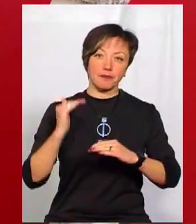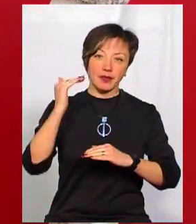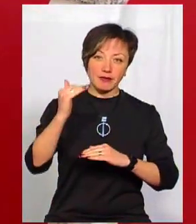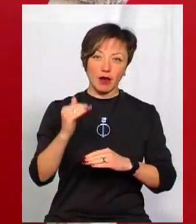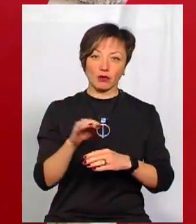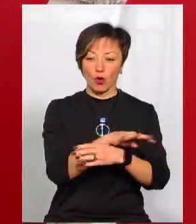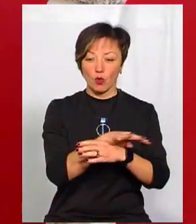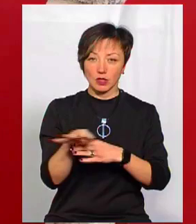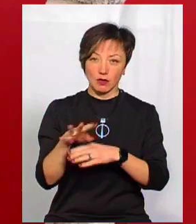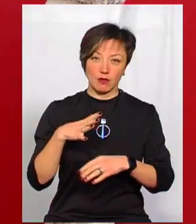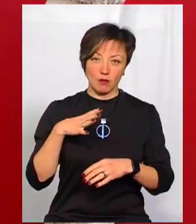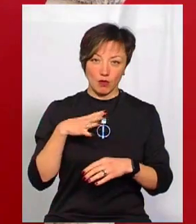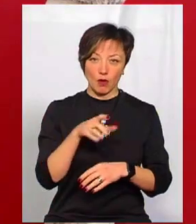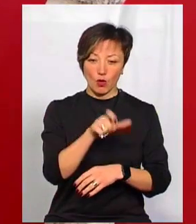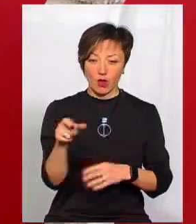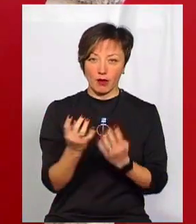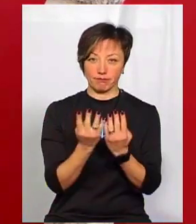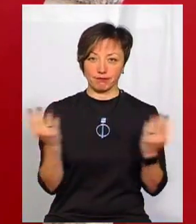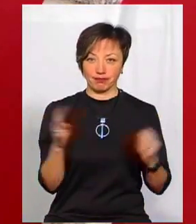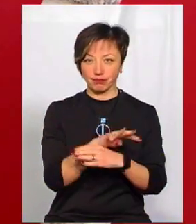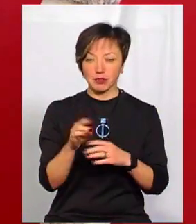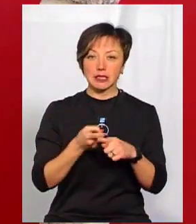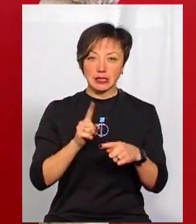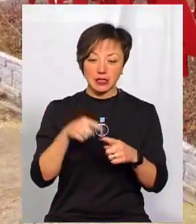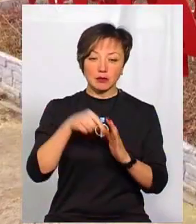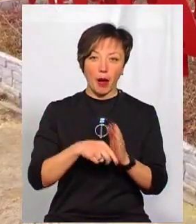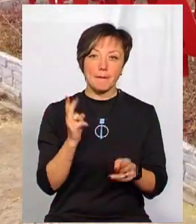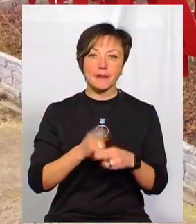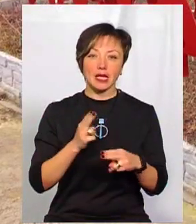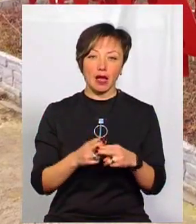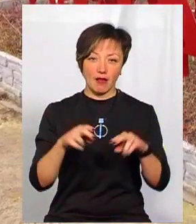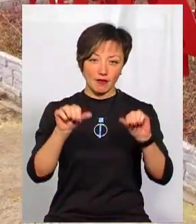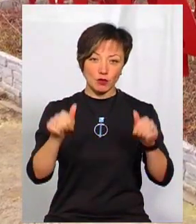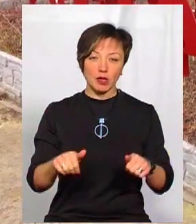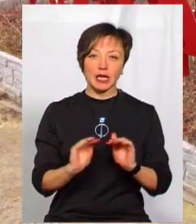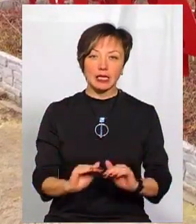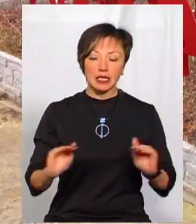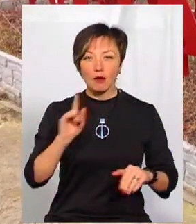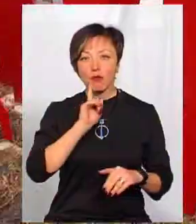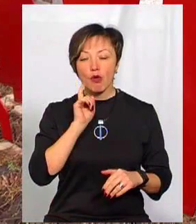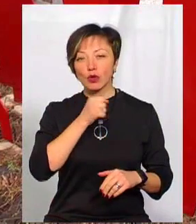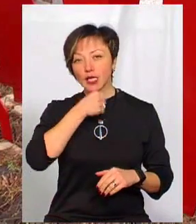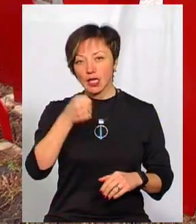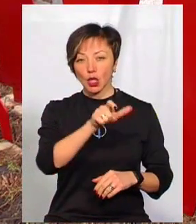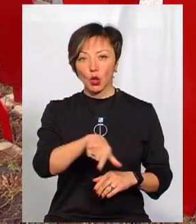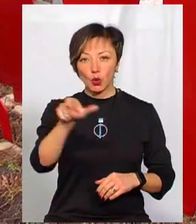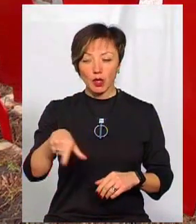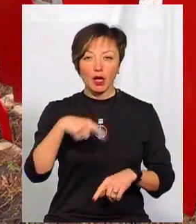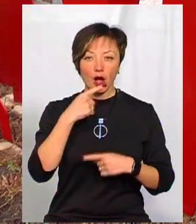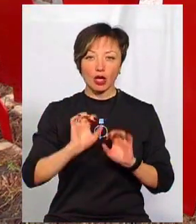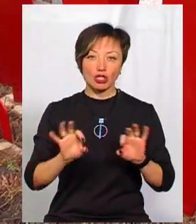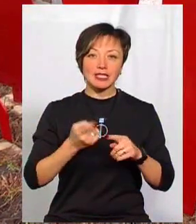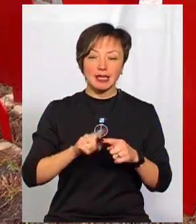людей у цей яр і розстрілювали. Це і символізує металеве зображення. Тут зображено дітей, молодь та літніх людей. Семен Мільман каже,